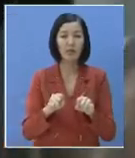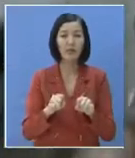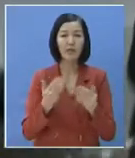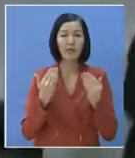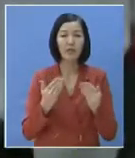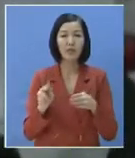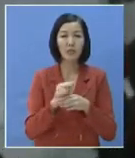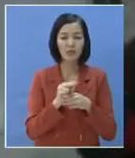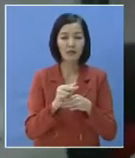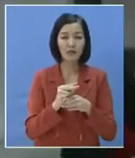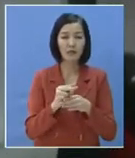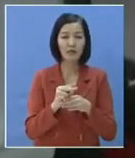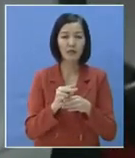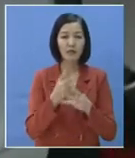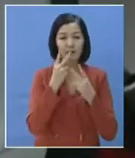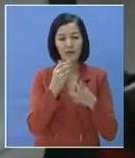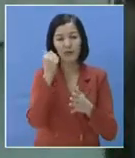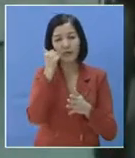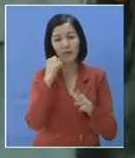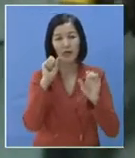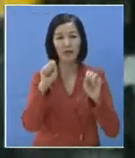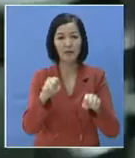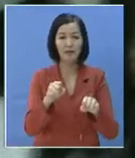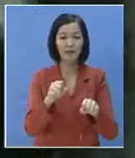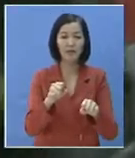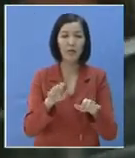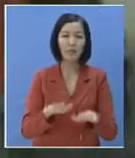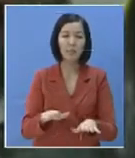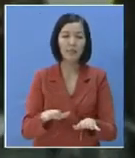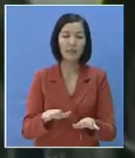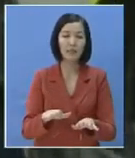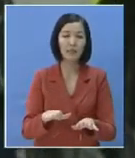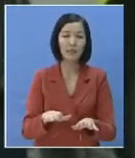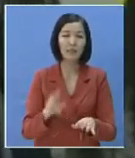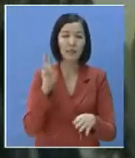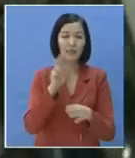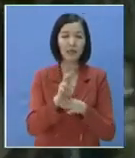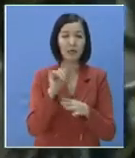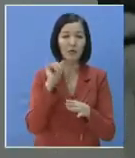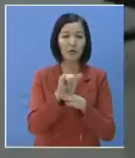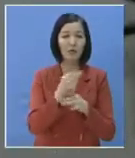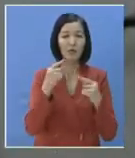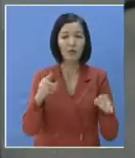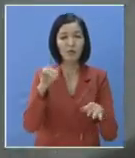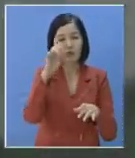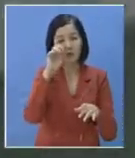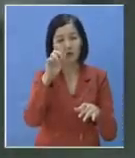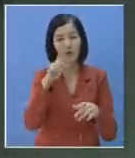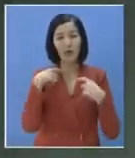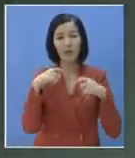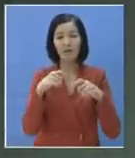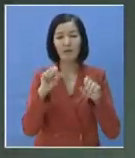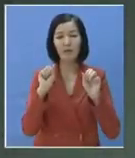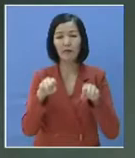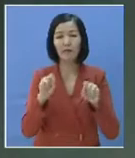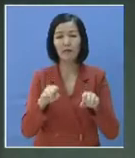на реставрации. Посмотреть на старые байки приходят не только местные ценители, заглядывают и гости из других стран. Продавать свои